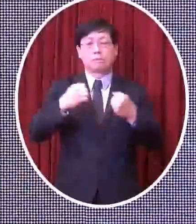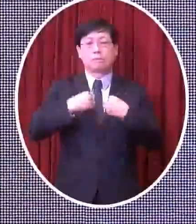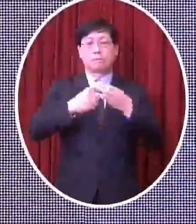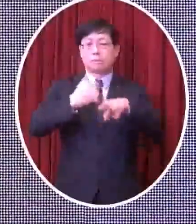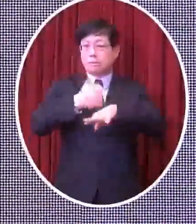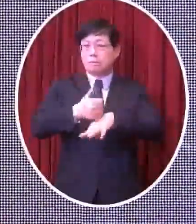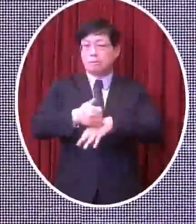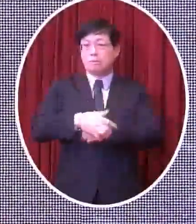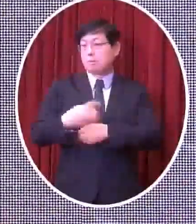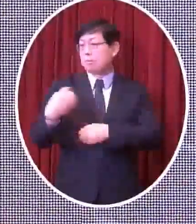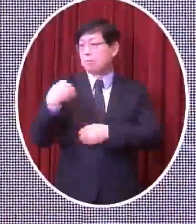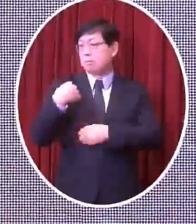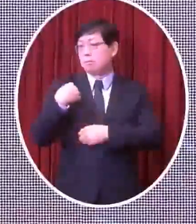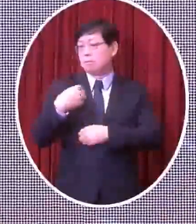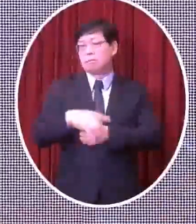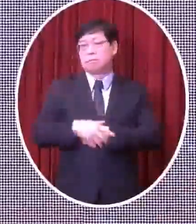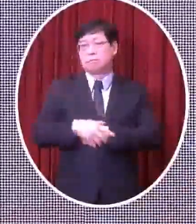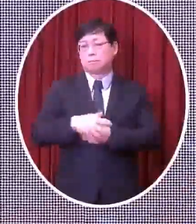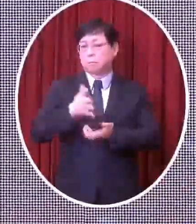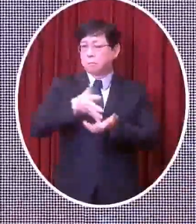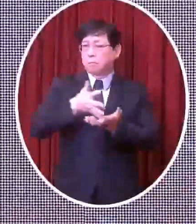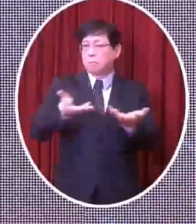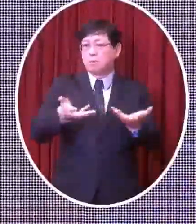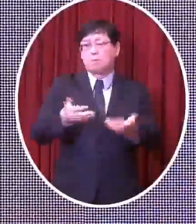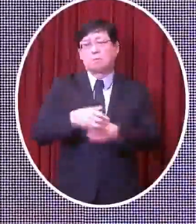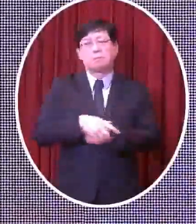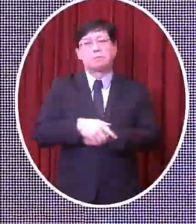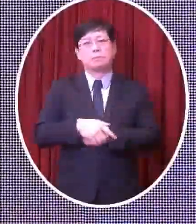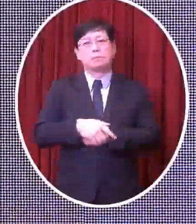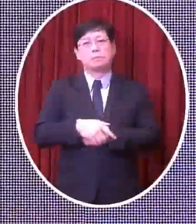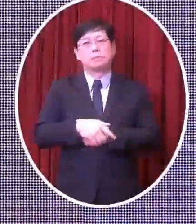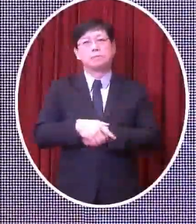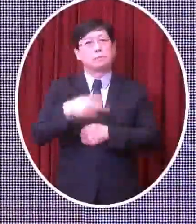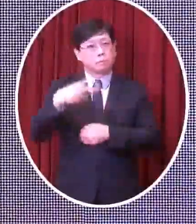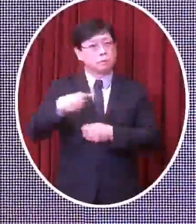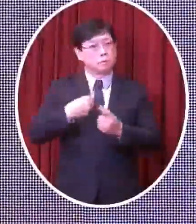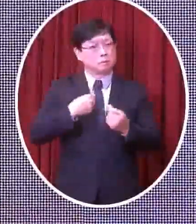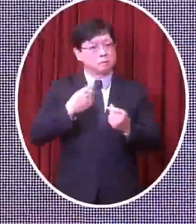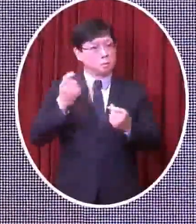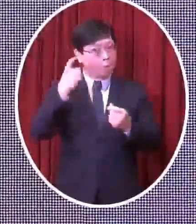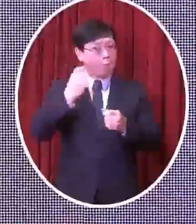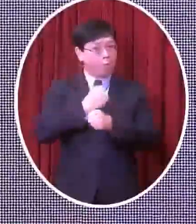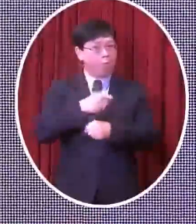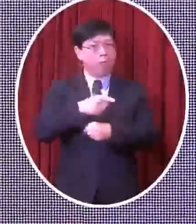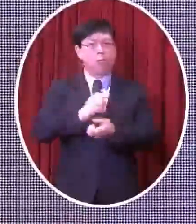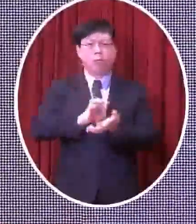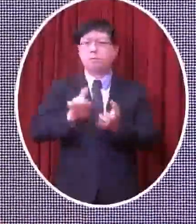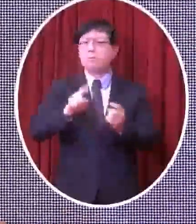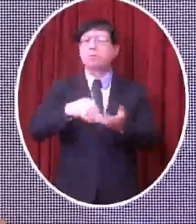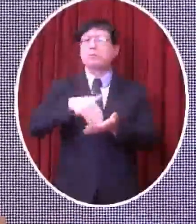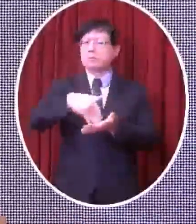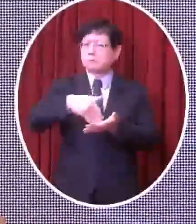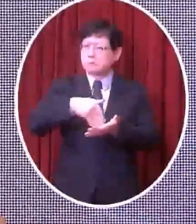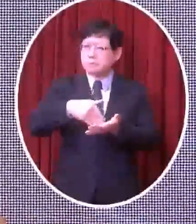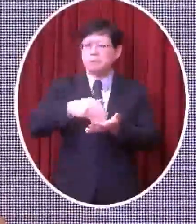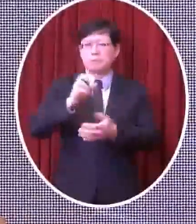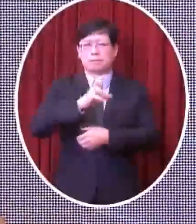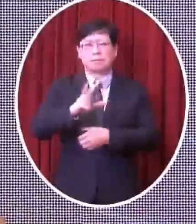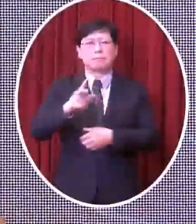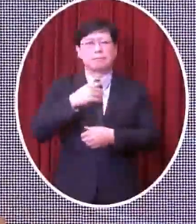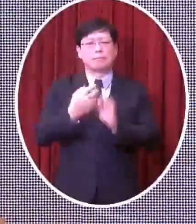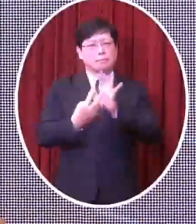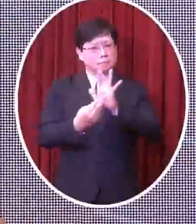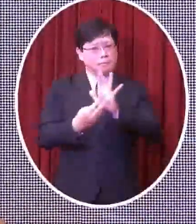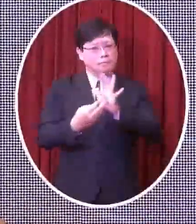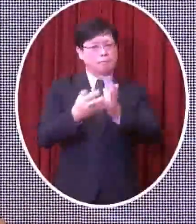在昨天的讲话啊，那我也注意到他是用一个比较和缓的方式来